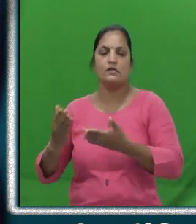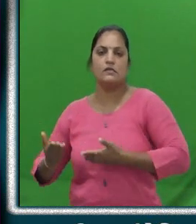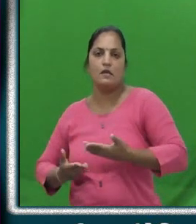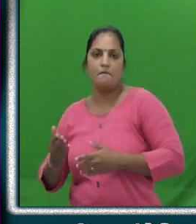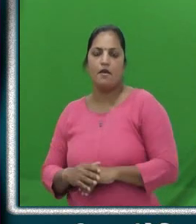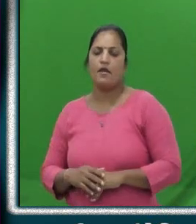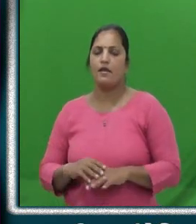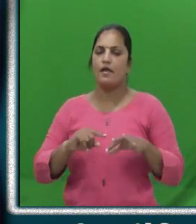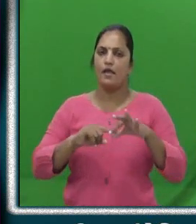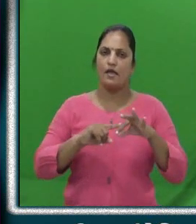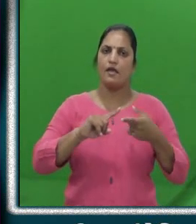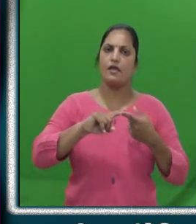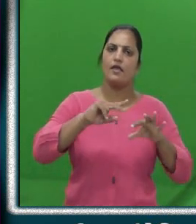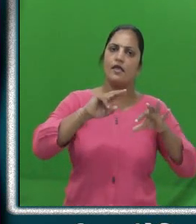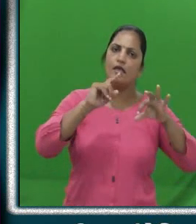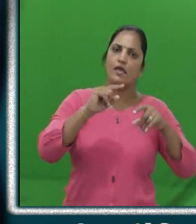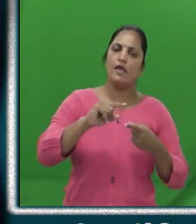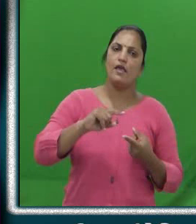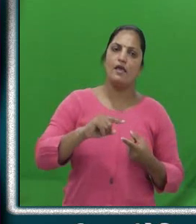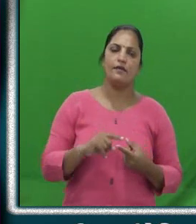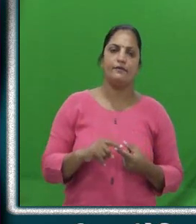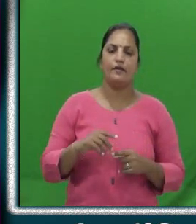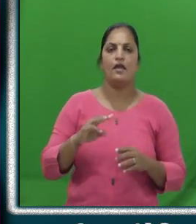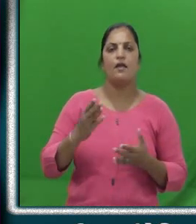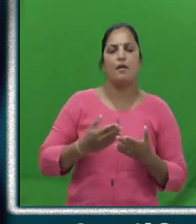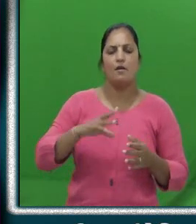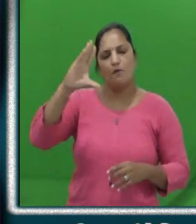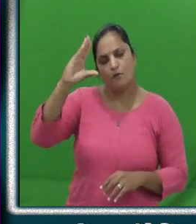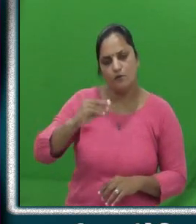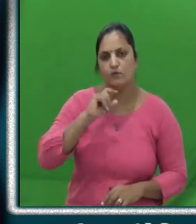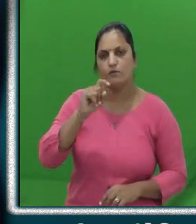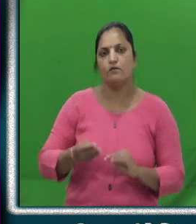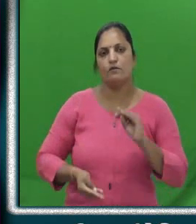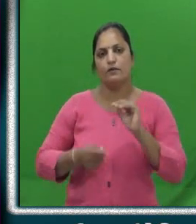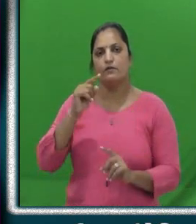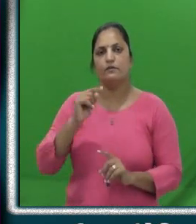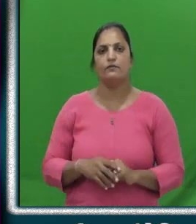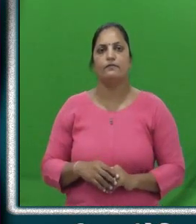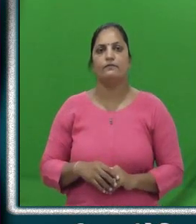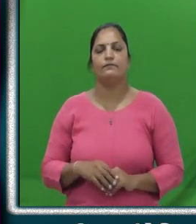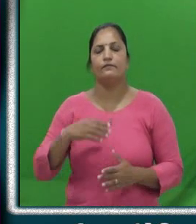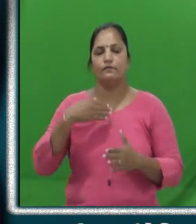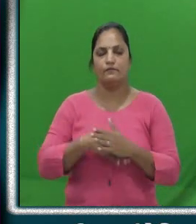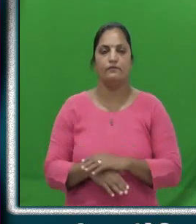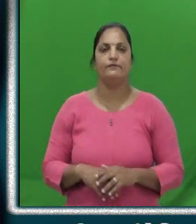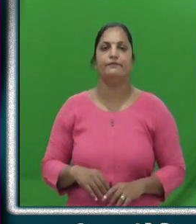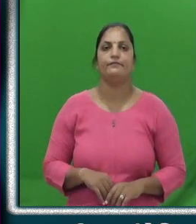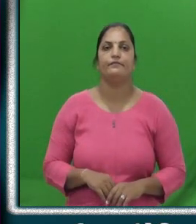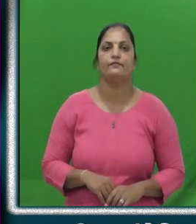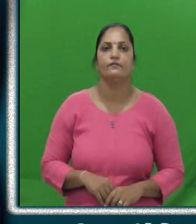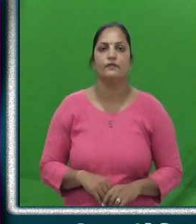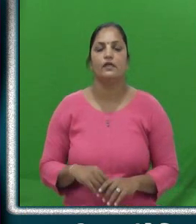ફ્રીક્વન્સી એન્ડ મેનર ફ્રીક્વન્સી યાદ રાખો મોસ્ટ આઈએમપી ફ્રીક્વન્સી મેનર બહુ ઓછું પૂછાય ફ્રીક્વન્સી વધારે આવે ફ્રીક્વન્સીની